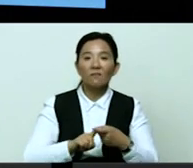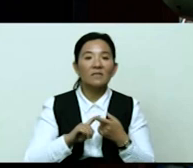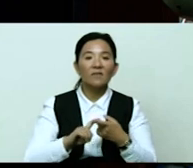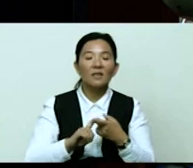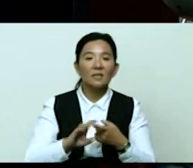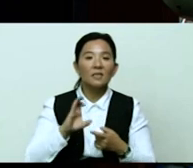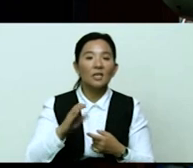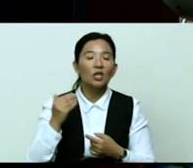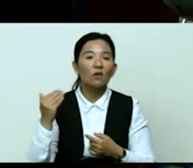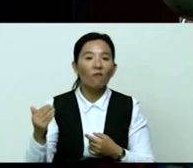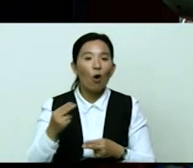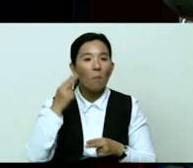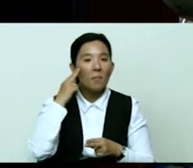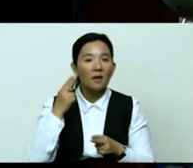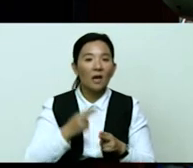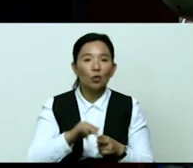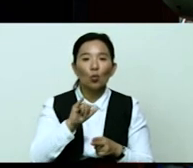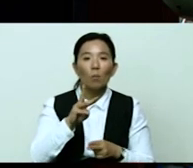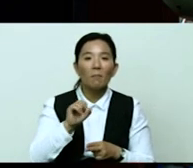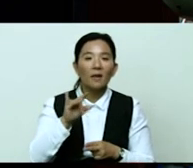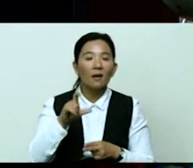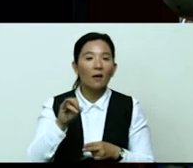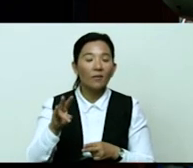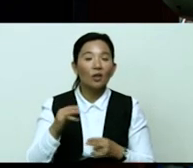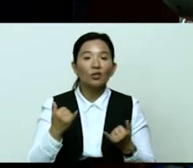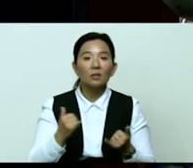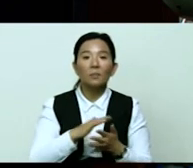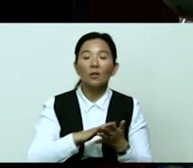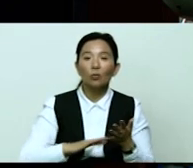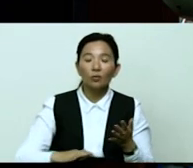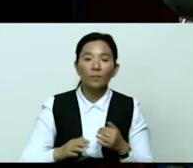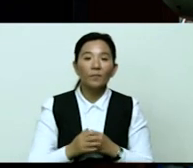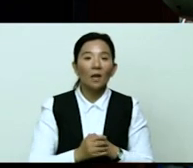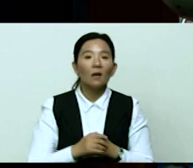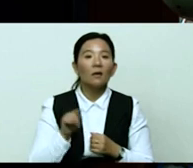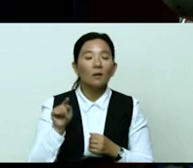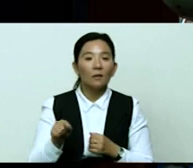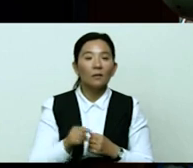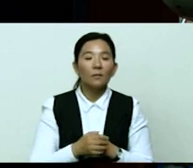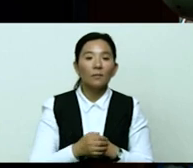было с его братом Умарханом. Давайте продолжим. Значит,